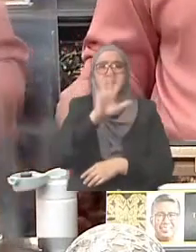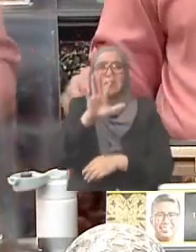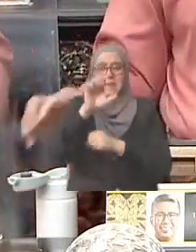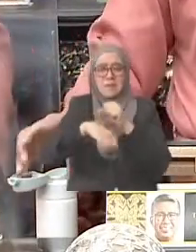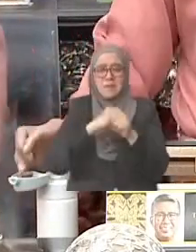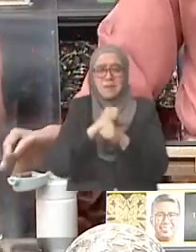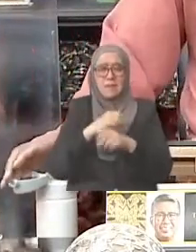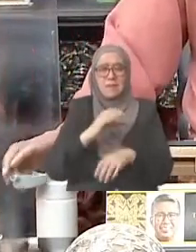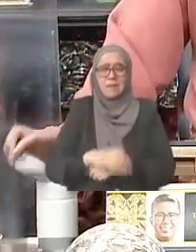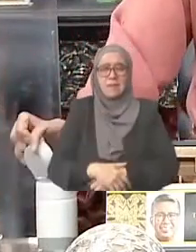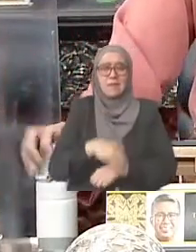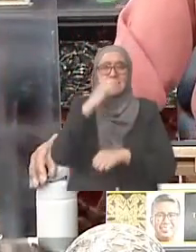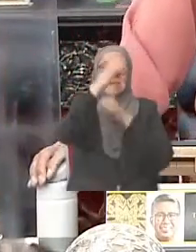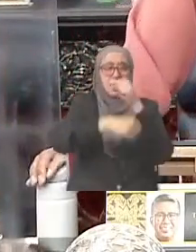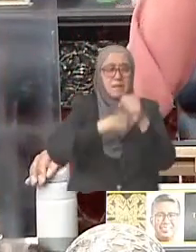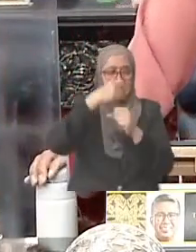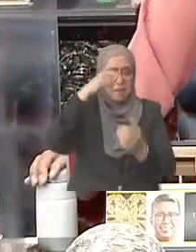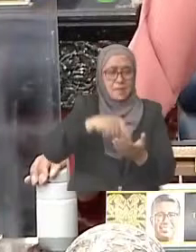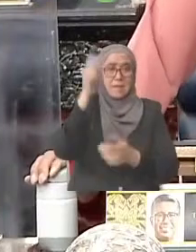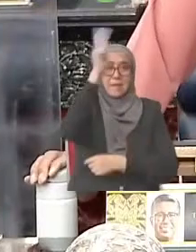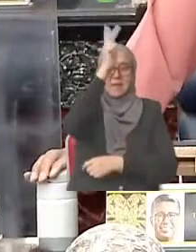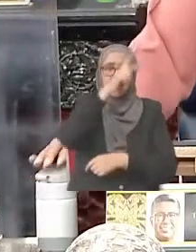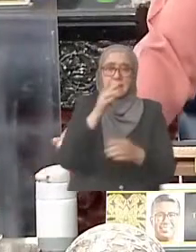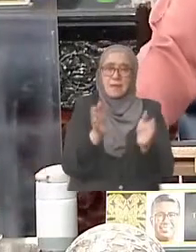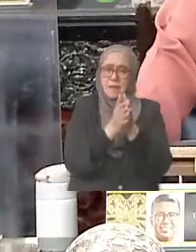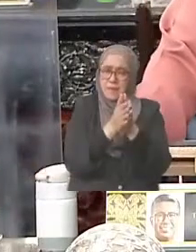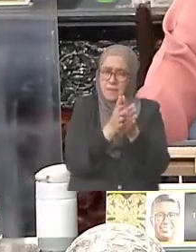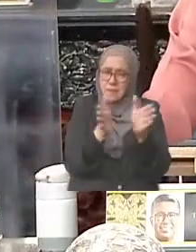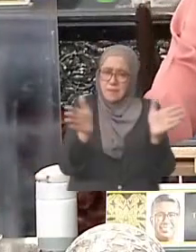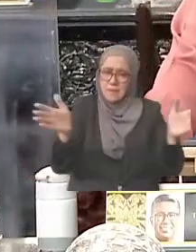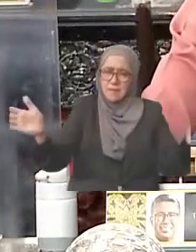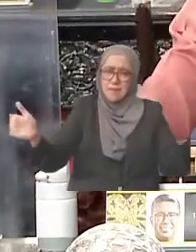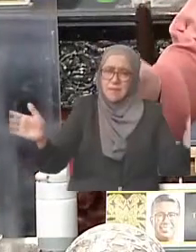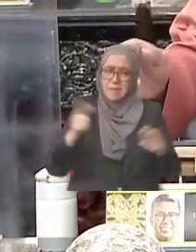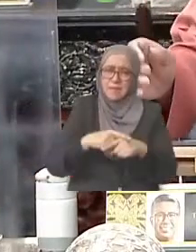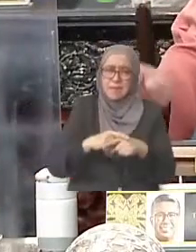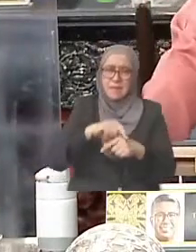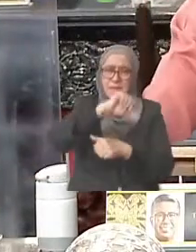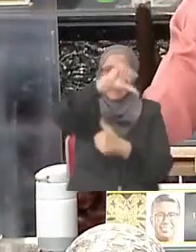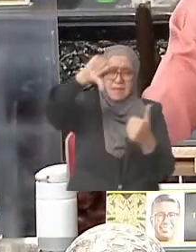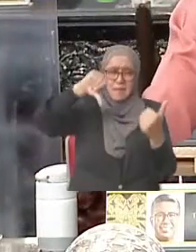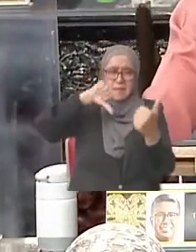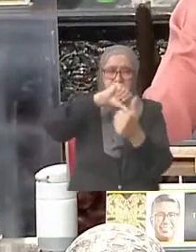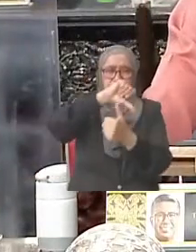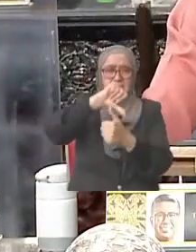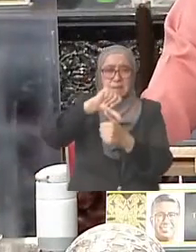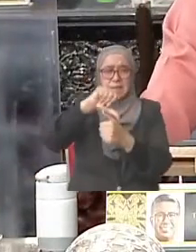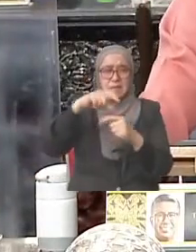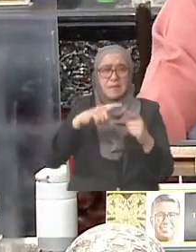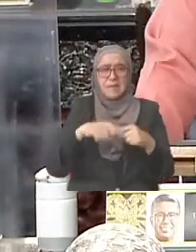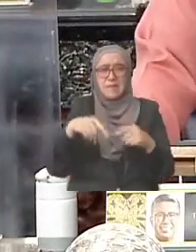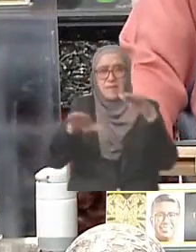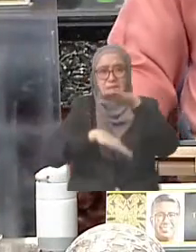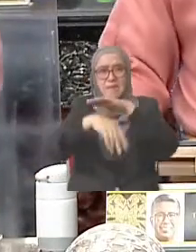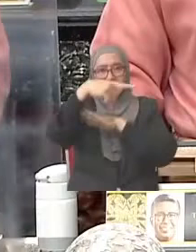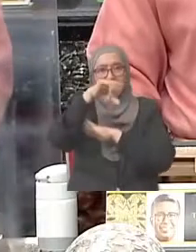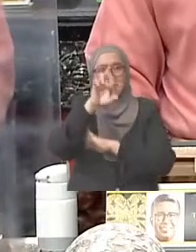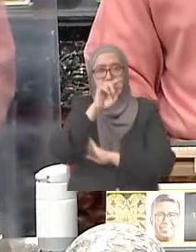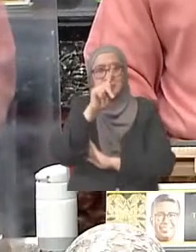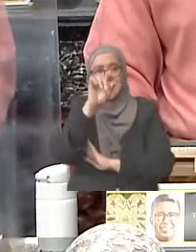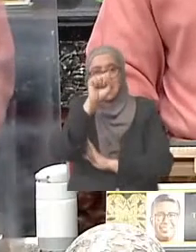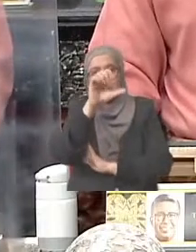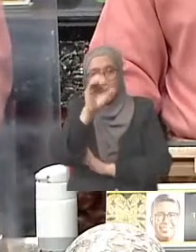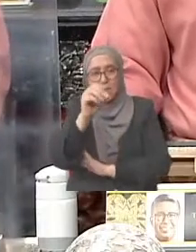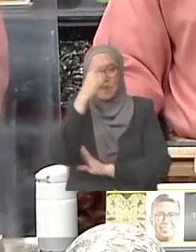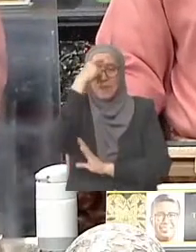kerajaan telah meluaskan liputan perlindungan sosial negara dibawa perkeso untuk turut mencalon bagi pekerja sendiri dan sektor